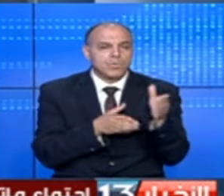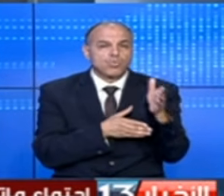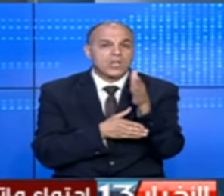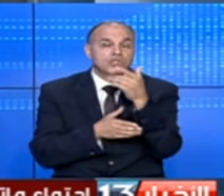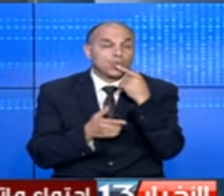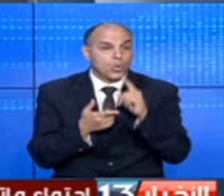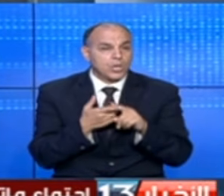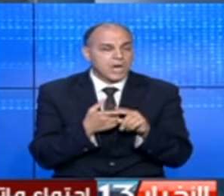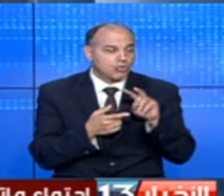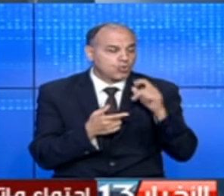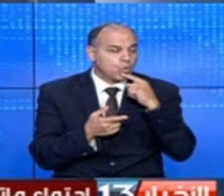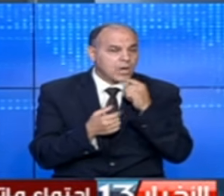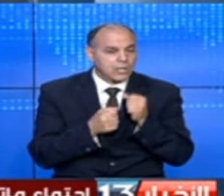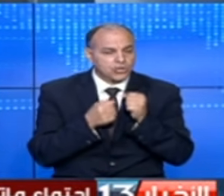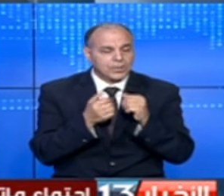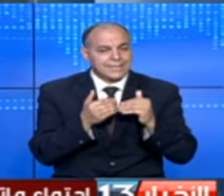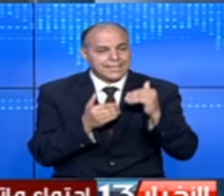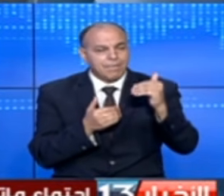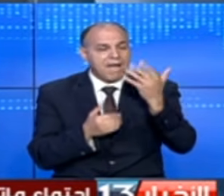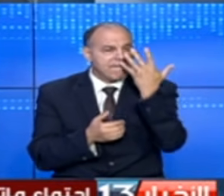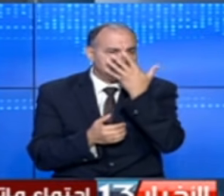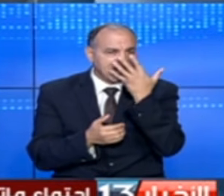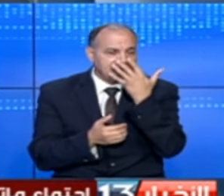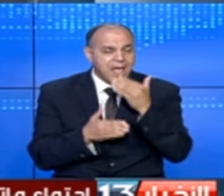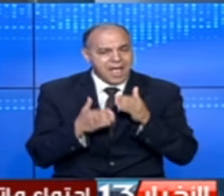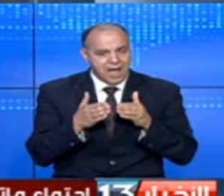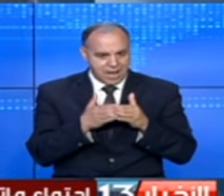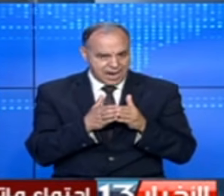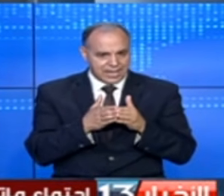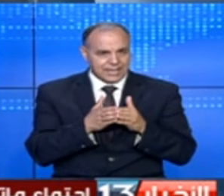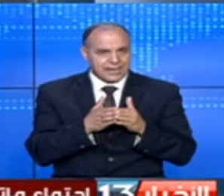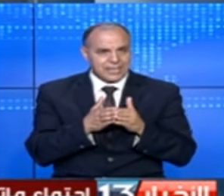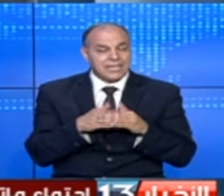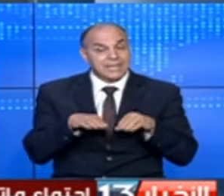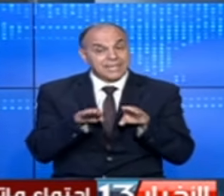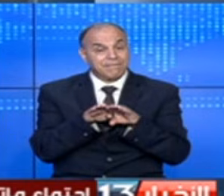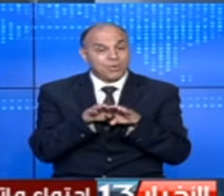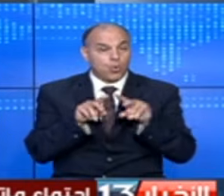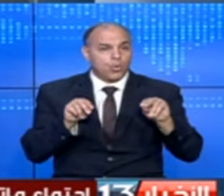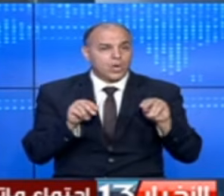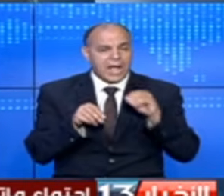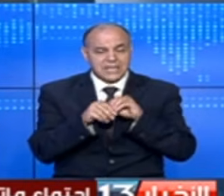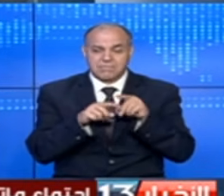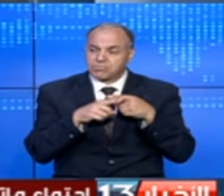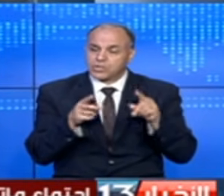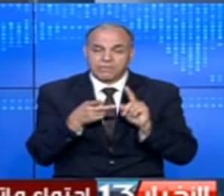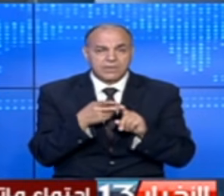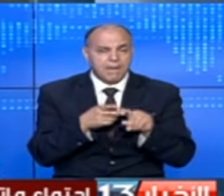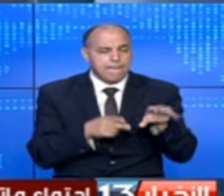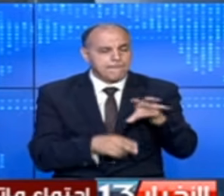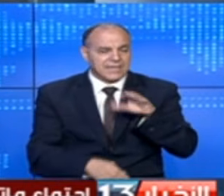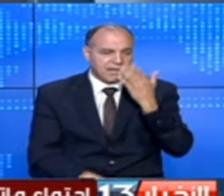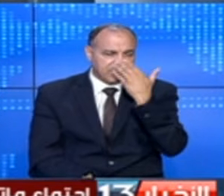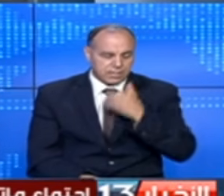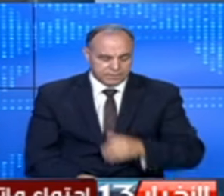20 في معاضدة جهود التنمية في إفريقيا والحد من اللامساواة والتفاوت الاقتصادي في